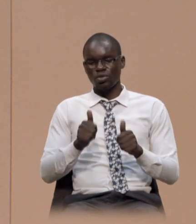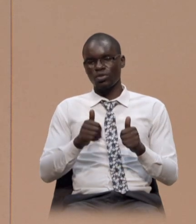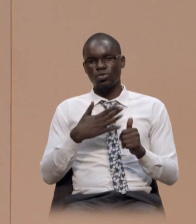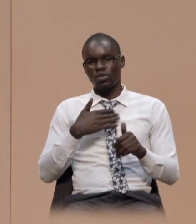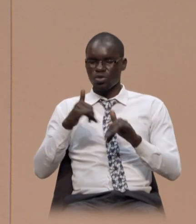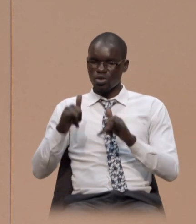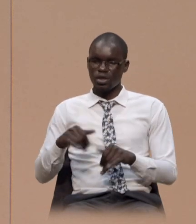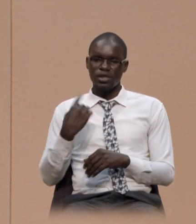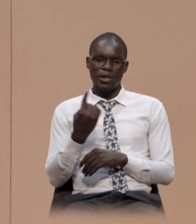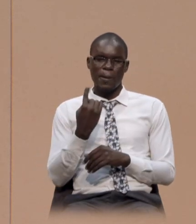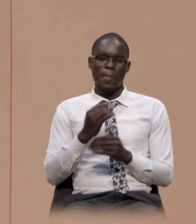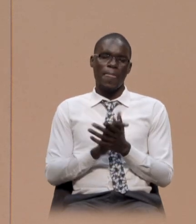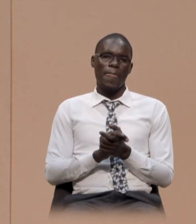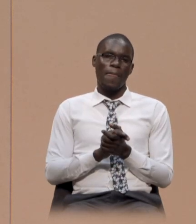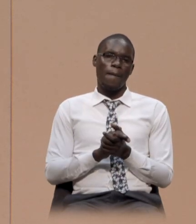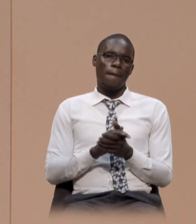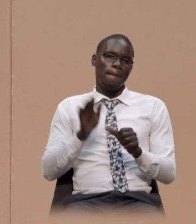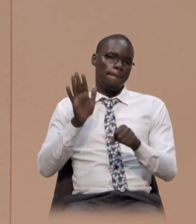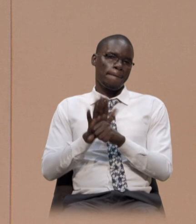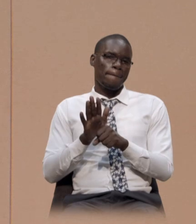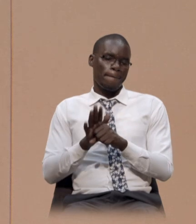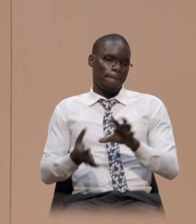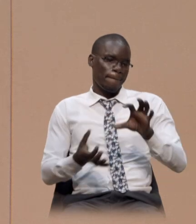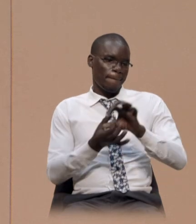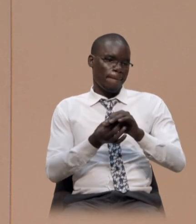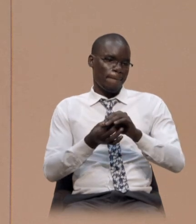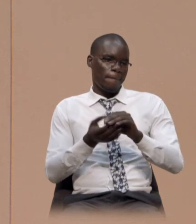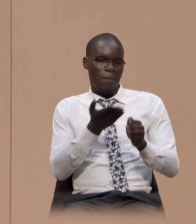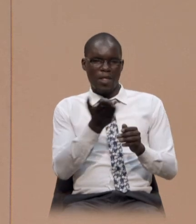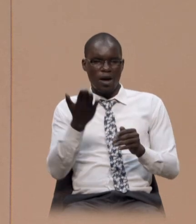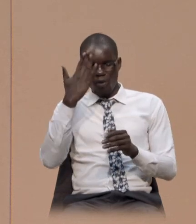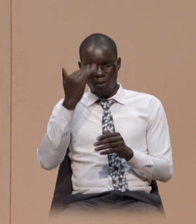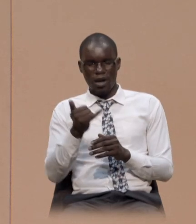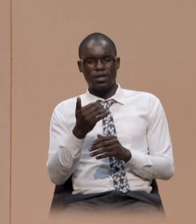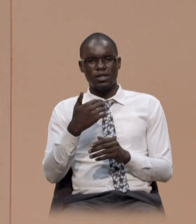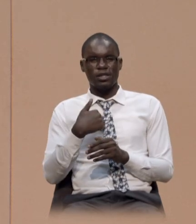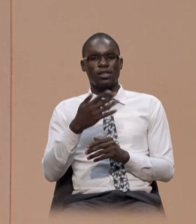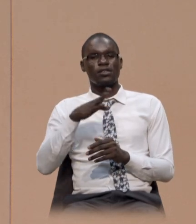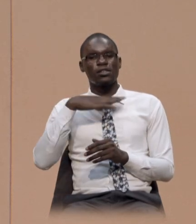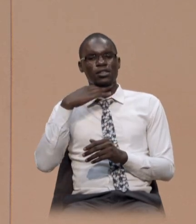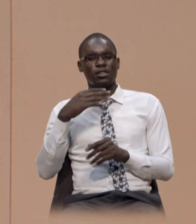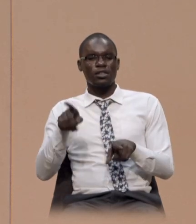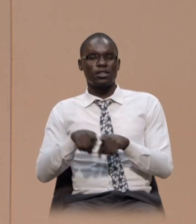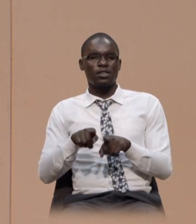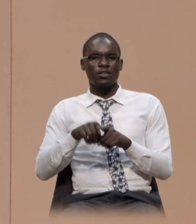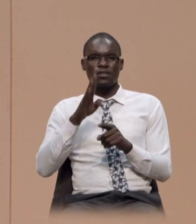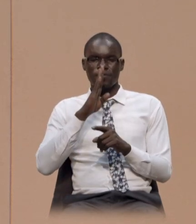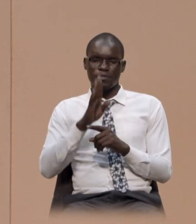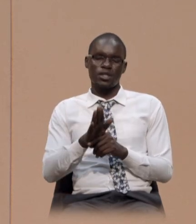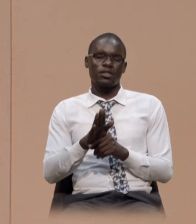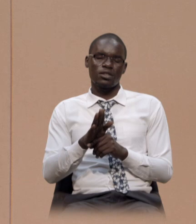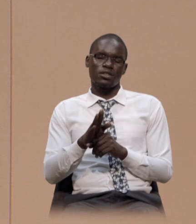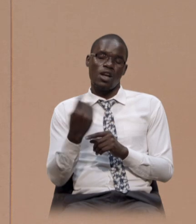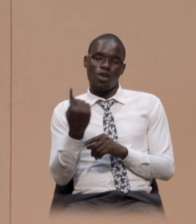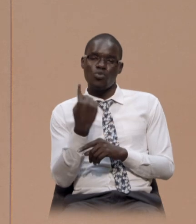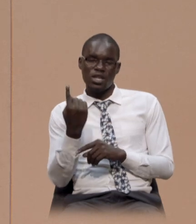sababu hawakuolewa. Na wengi pia wanaingia hapo kwa sababu ya kifo, wanakuwa sasa wajane katika hiyo